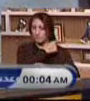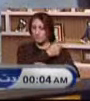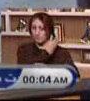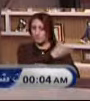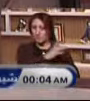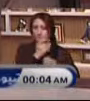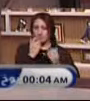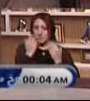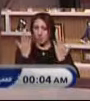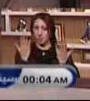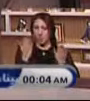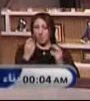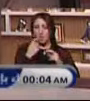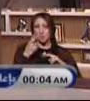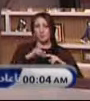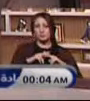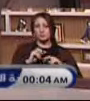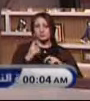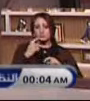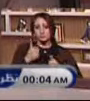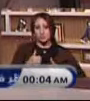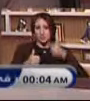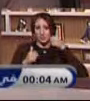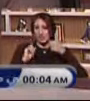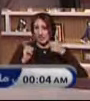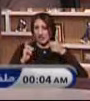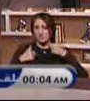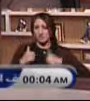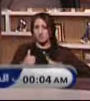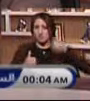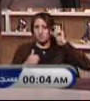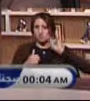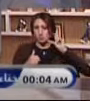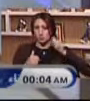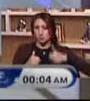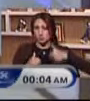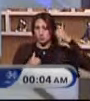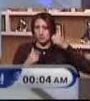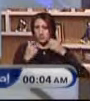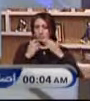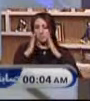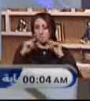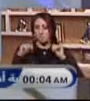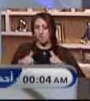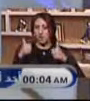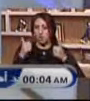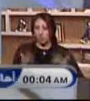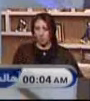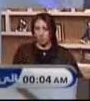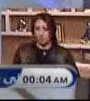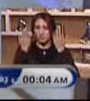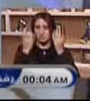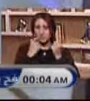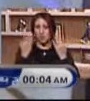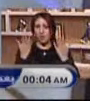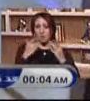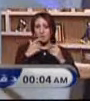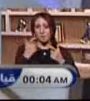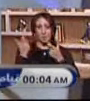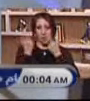اجعلنا اذله على المؤمنين، اعزه على الكافرين. ارزق مصر الخير والبركه والبركات والامن والامان